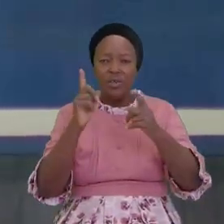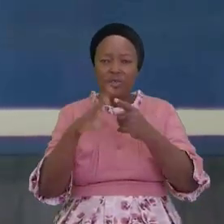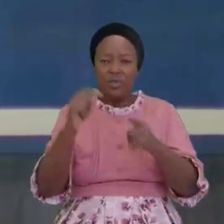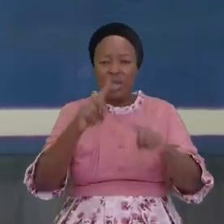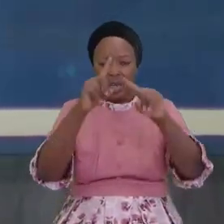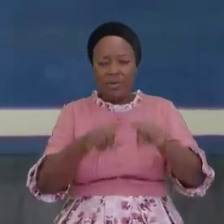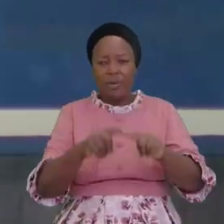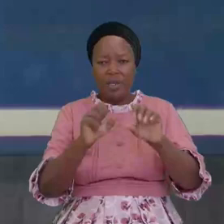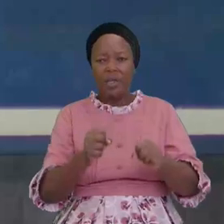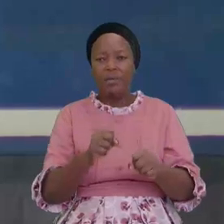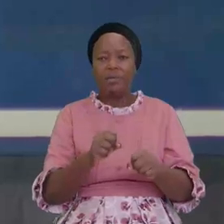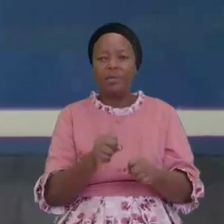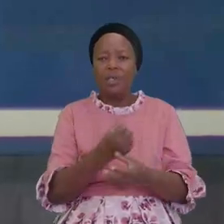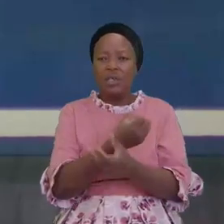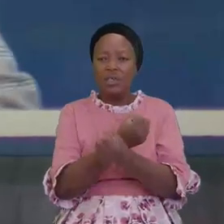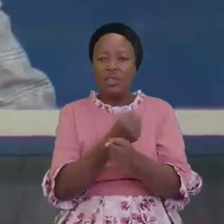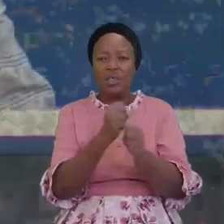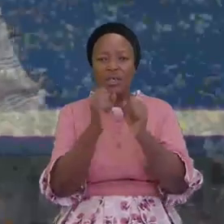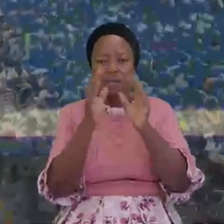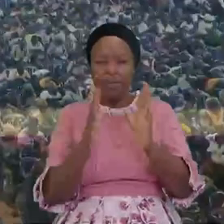avec une soumission absolue